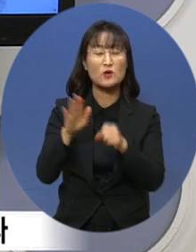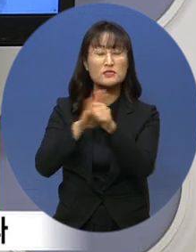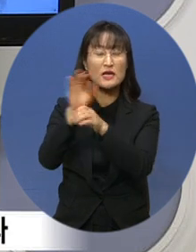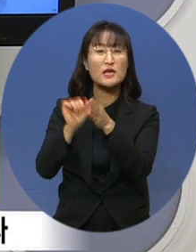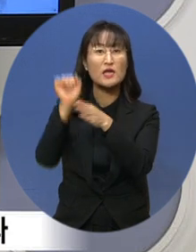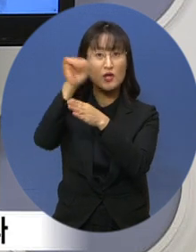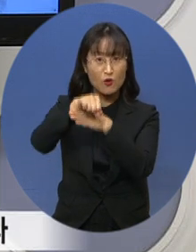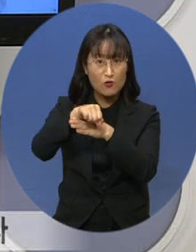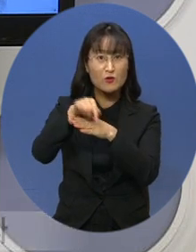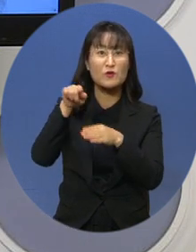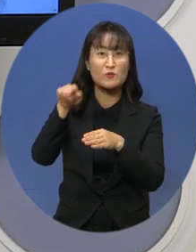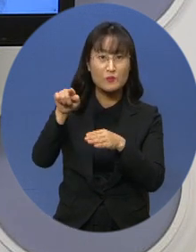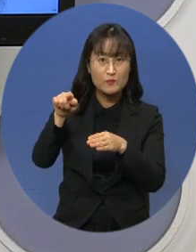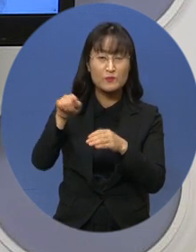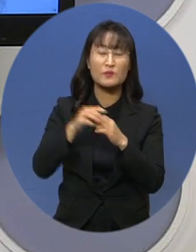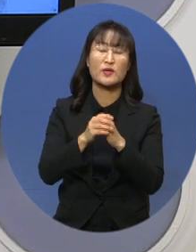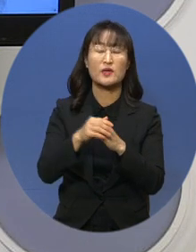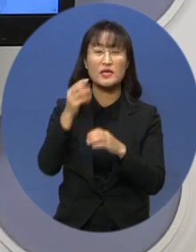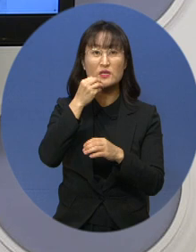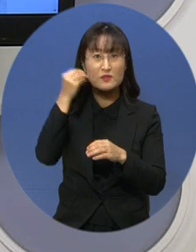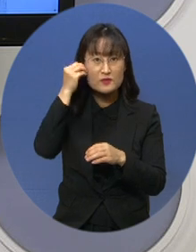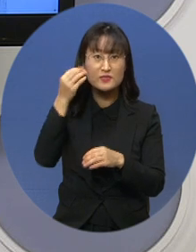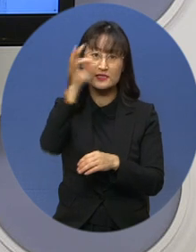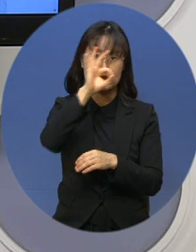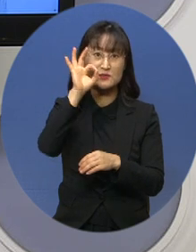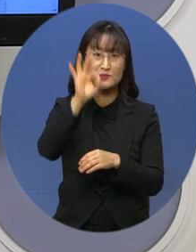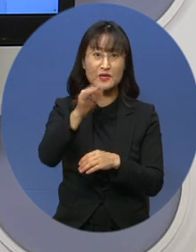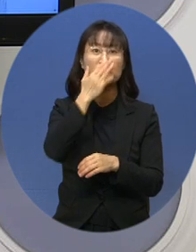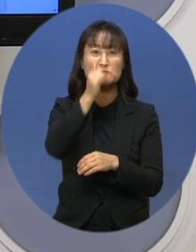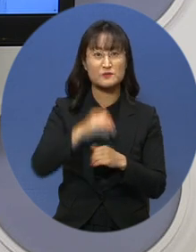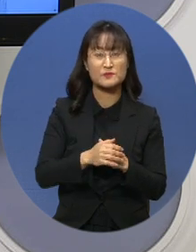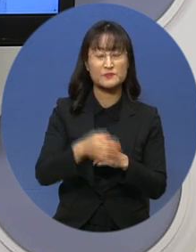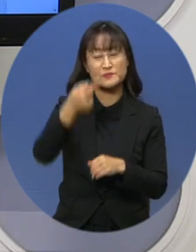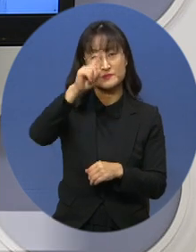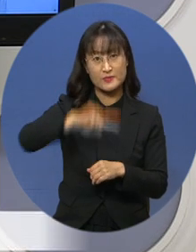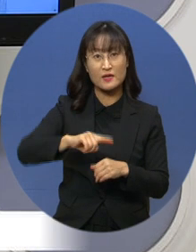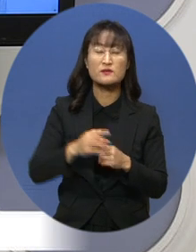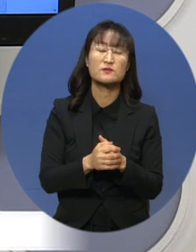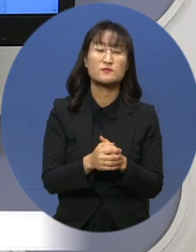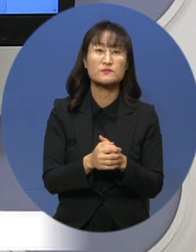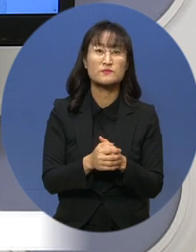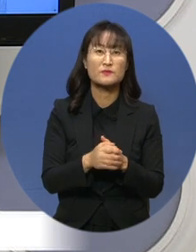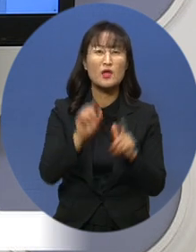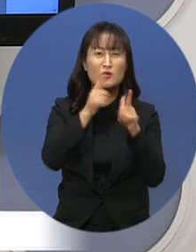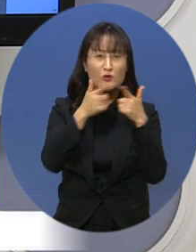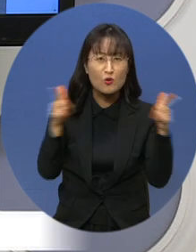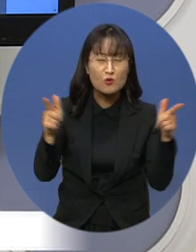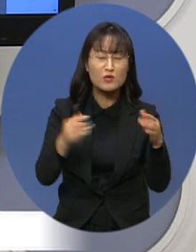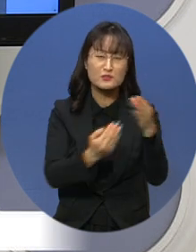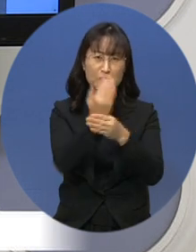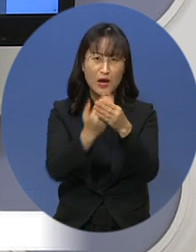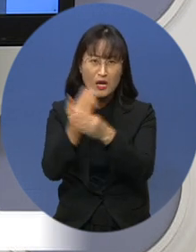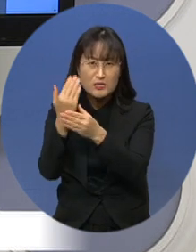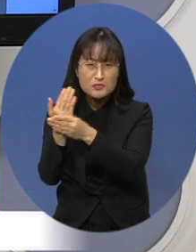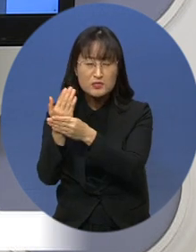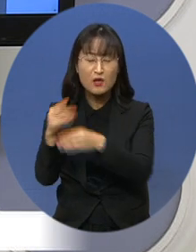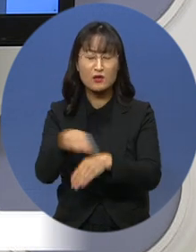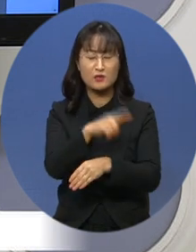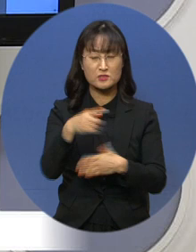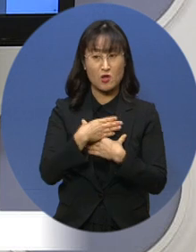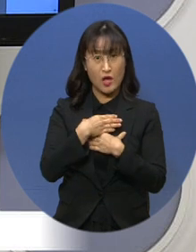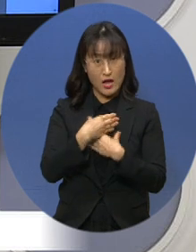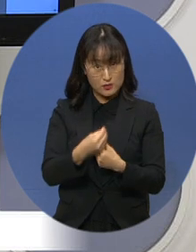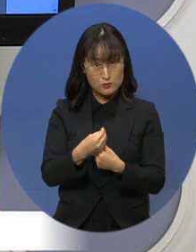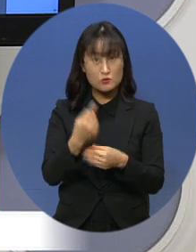확인할 수 있습니다 다음 소식입니다 각종 재난 안전사고 로부터 장애인